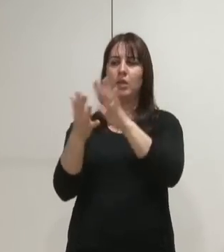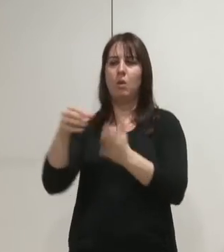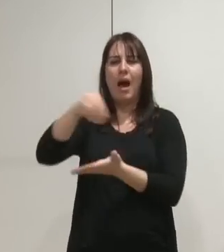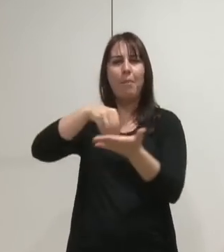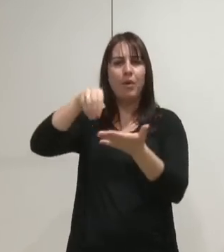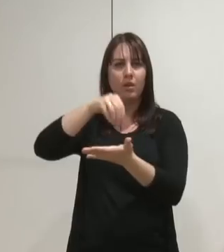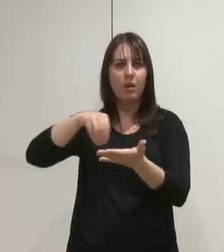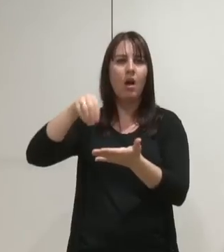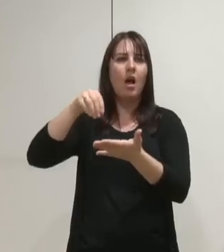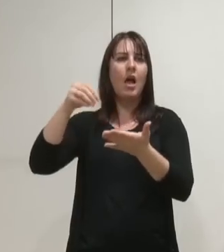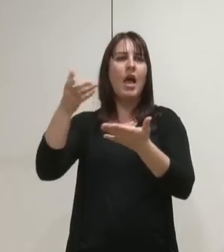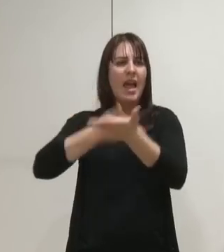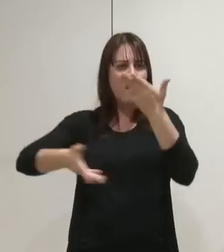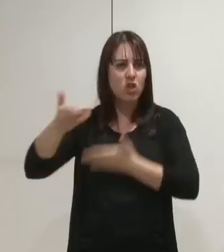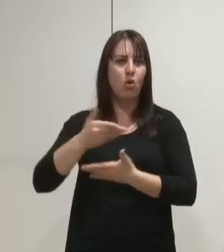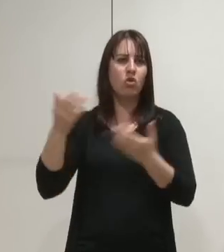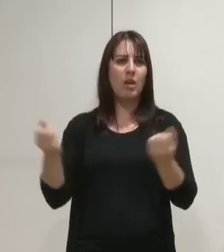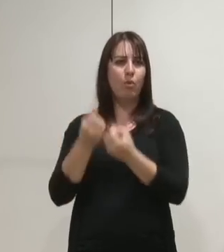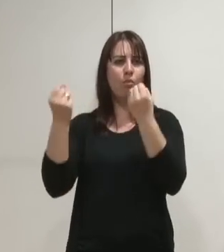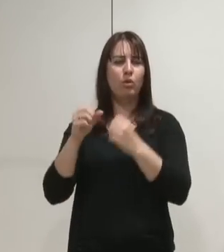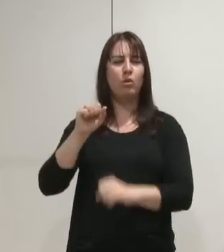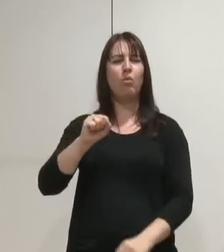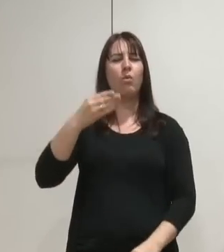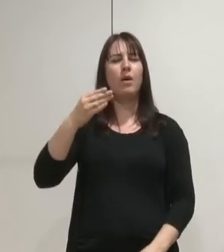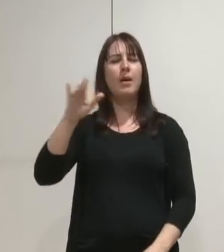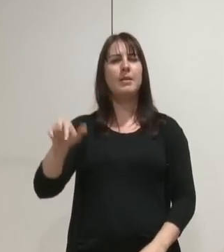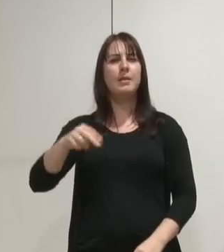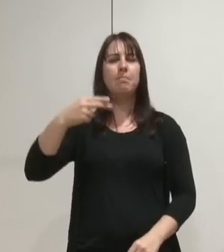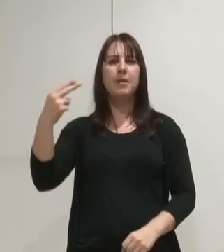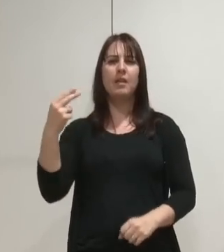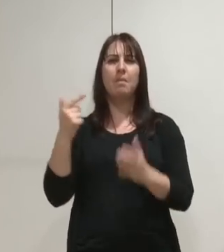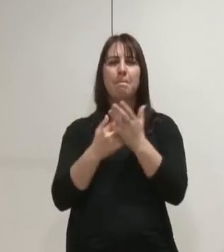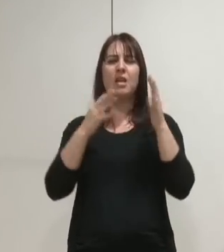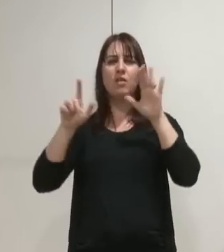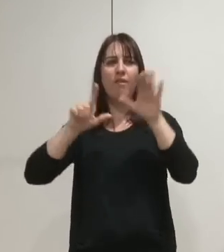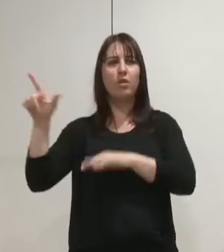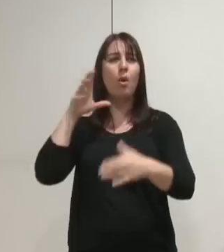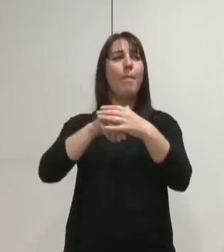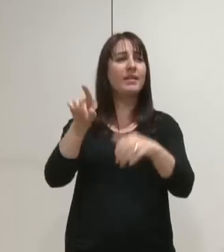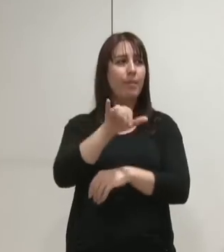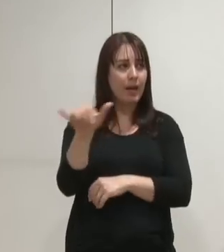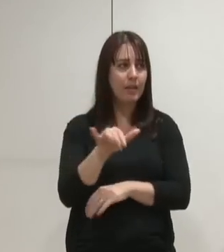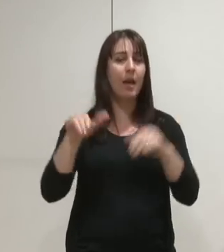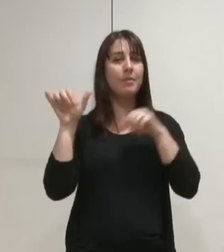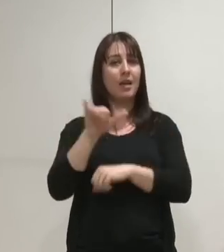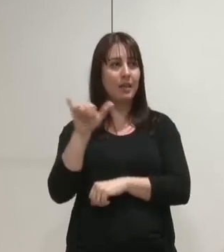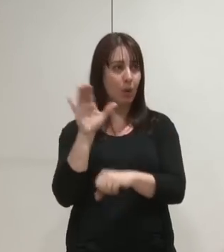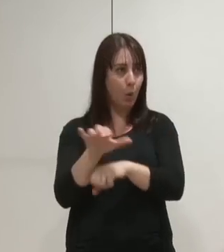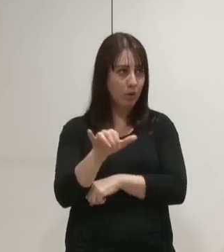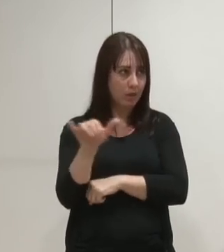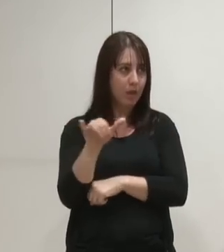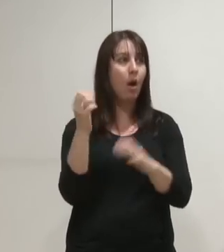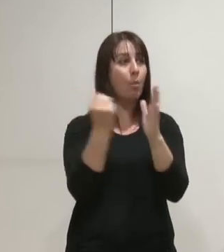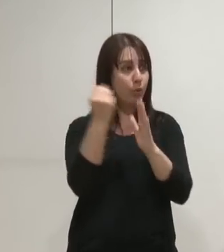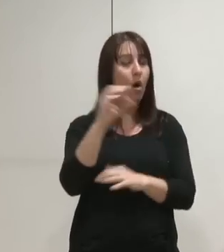smirne 1922 qui ne prend pas part au vote qui s'abstient qui est contre qui est pour